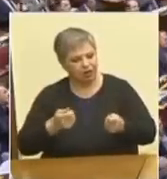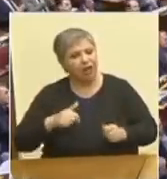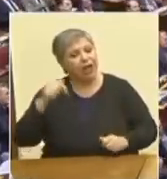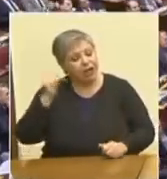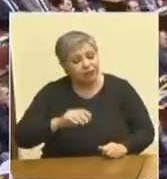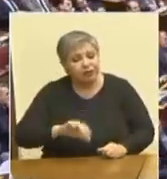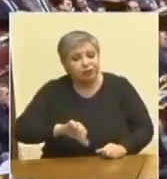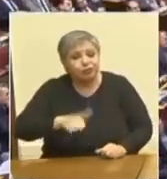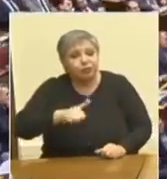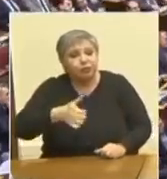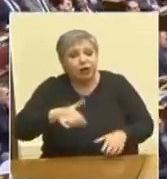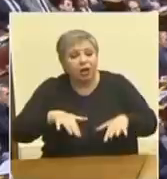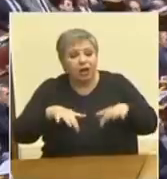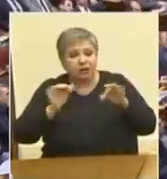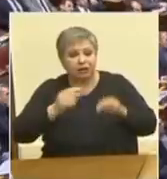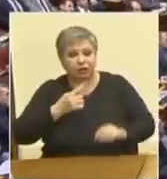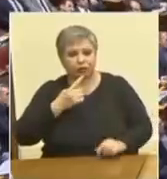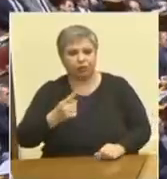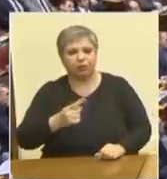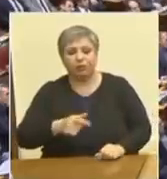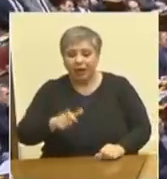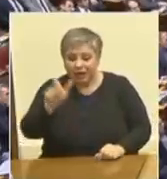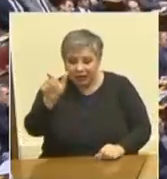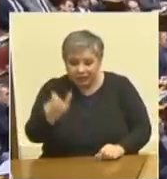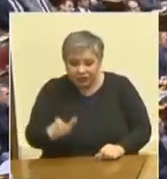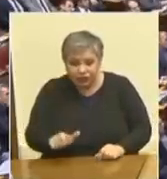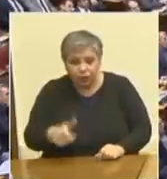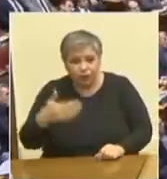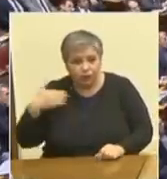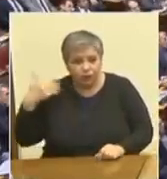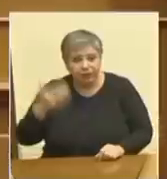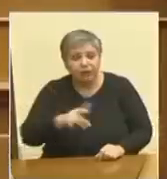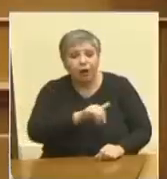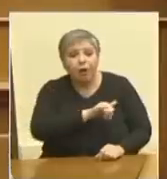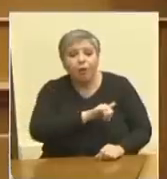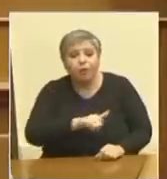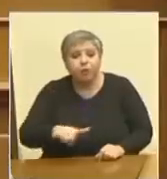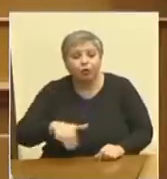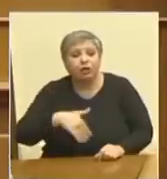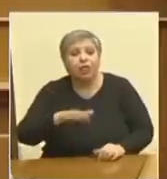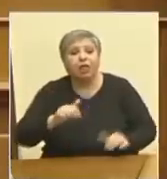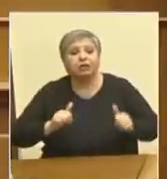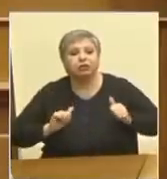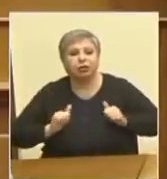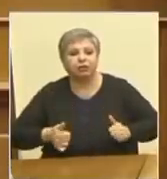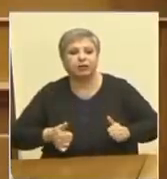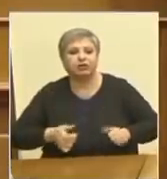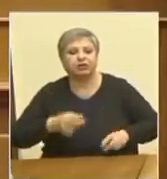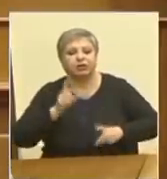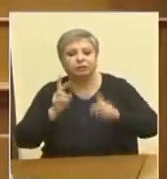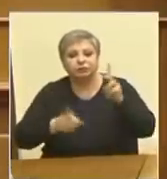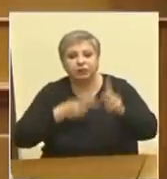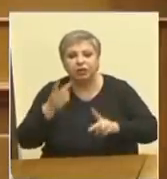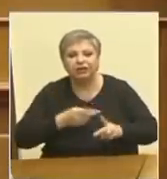κάναμε. Όταν εσείς ποτέ, μα ποτέ, σε αυτή την αίθουσα δεν τολμήσατε να καταδικάσετε τη βία από όπου και